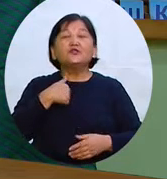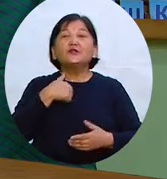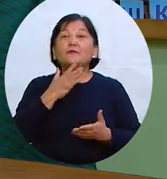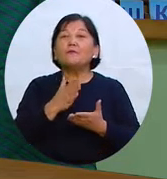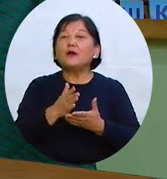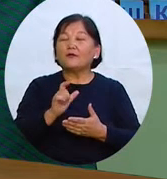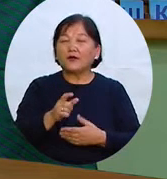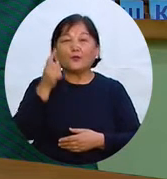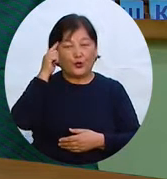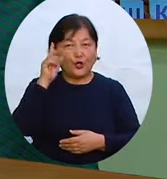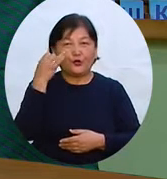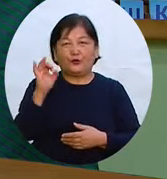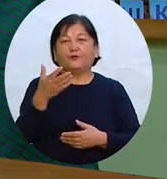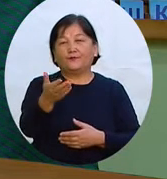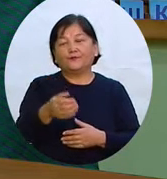хүүхдүүдээ.